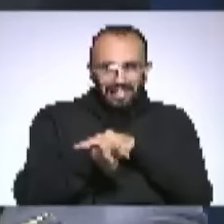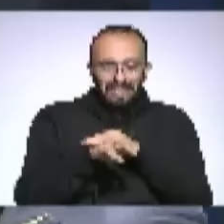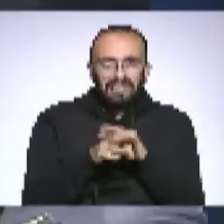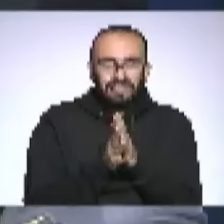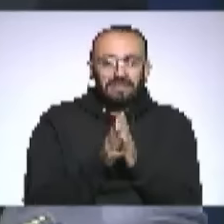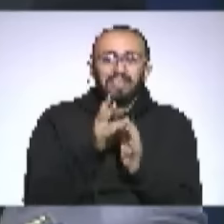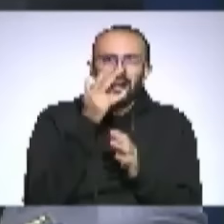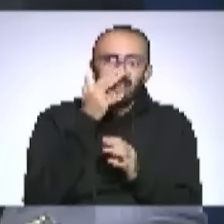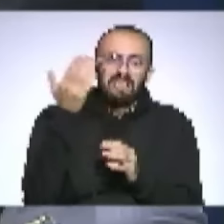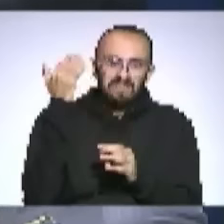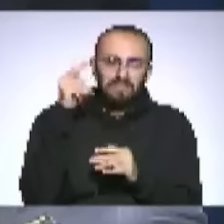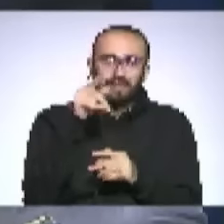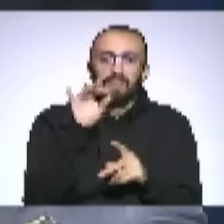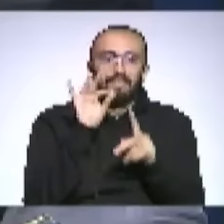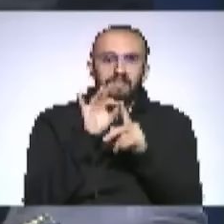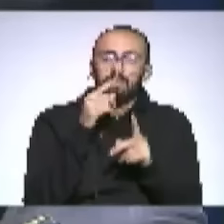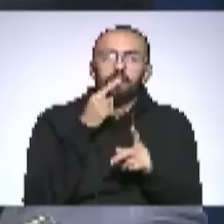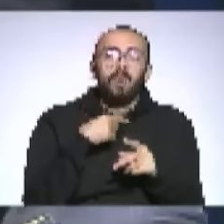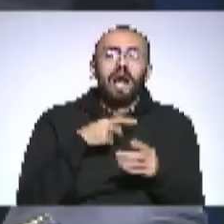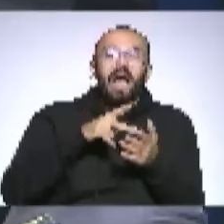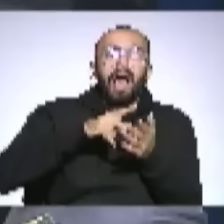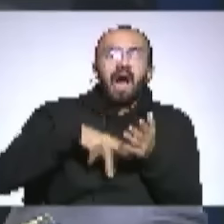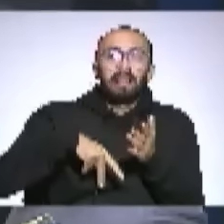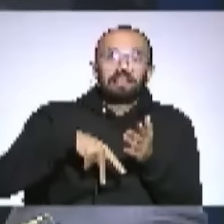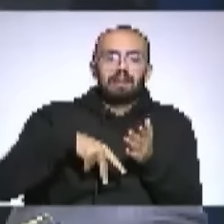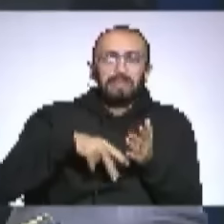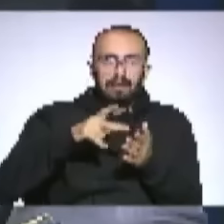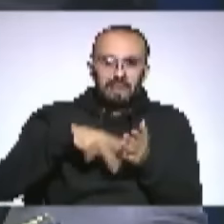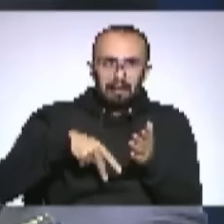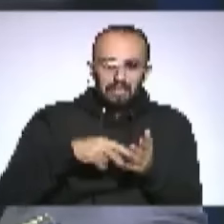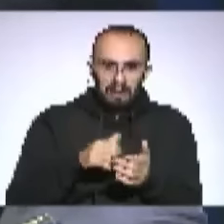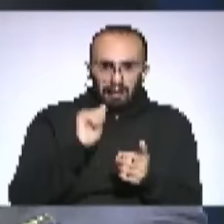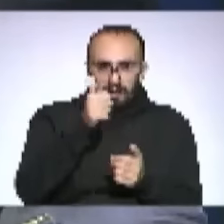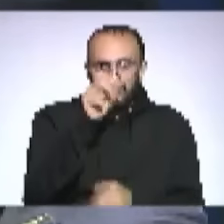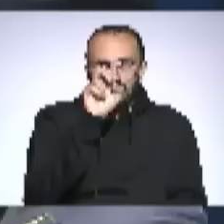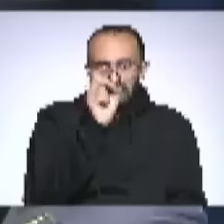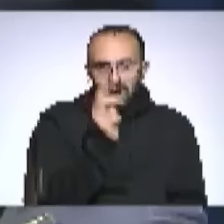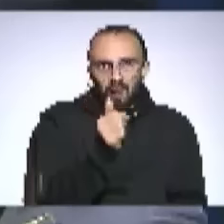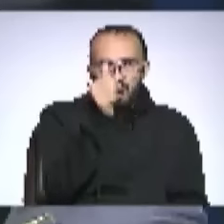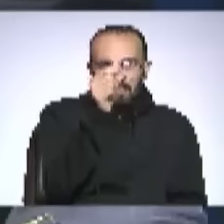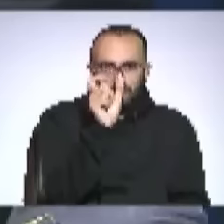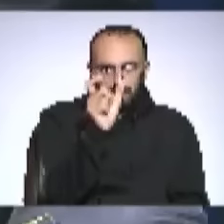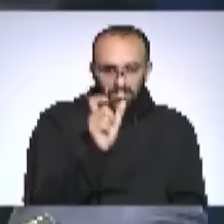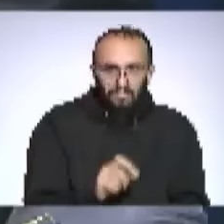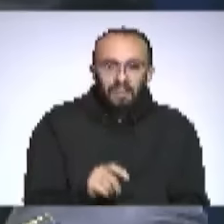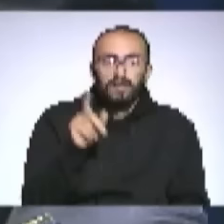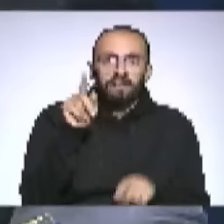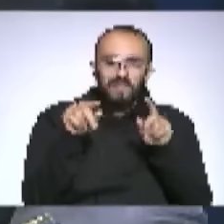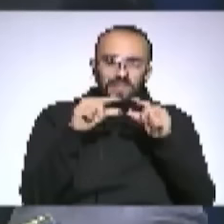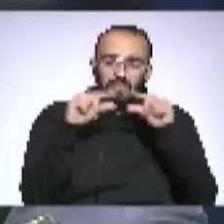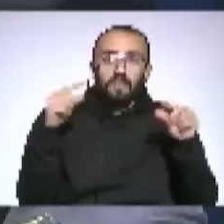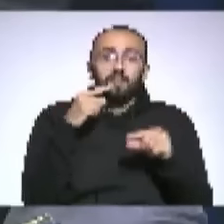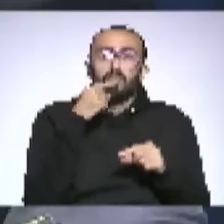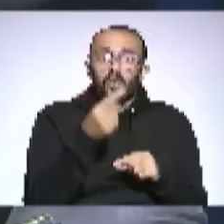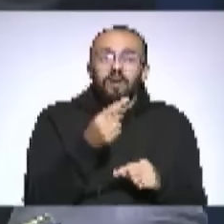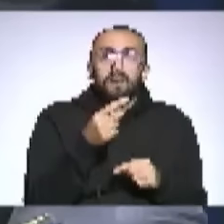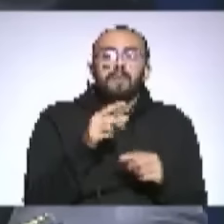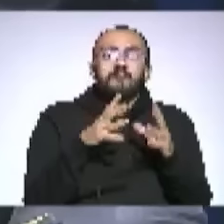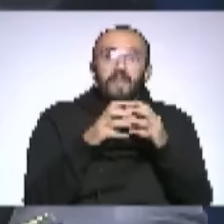زمان كان زمان يسموه عقد اقران وبيبقى في مشكله انه في بعض العبارات قد تحمل